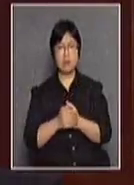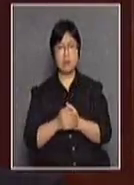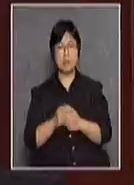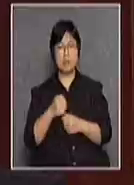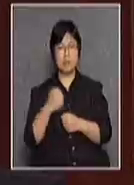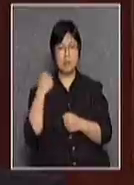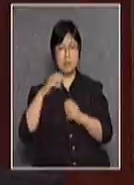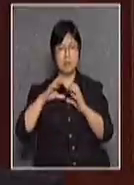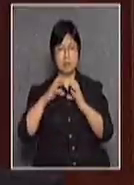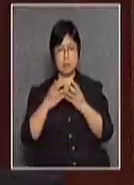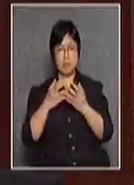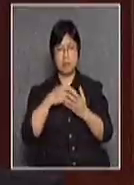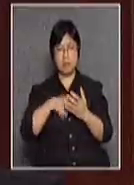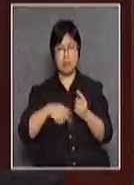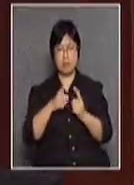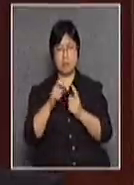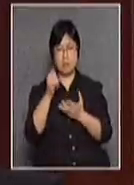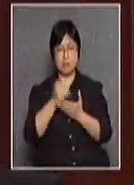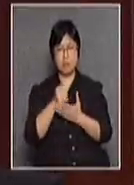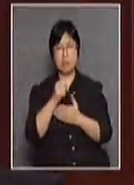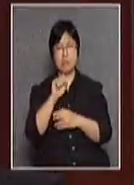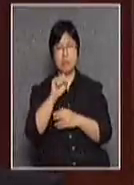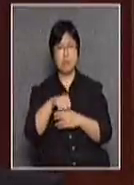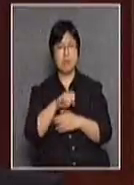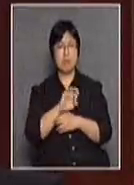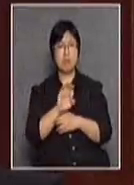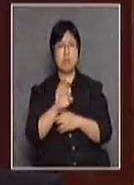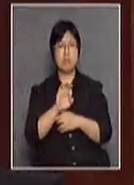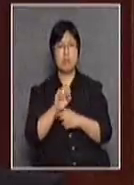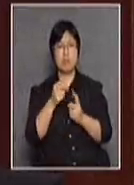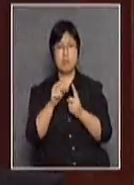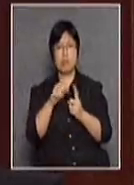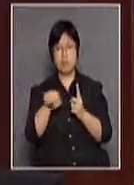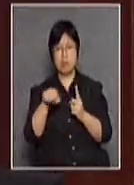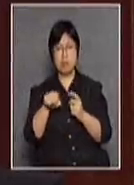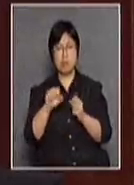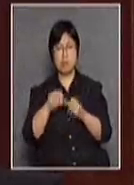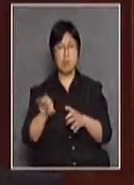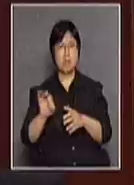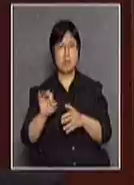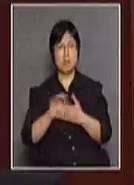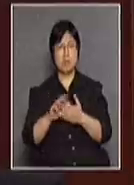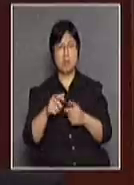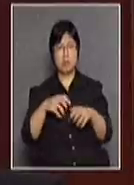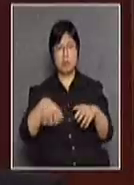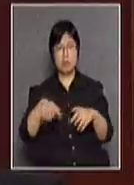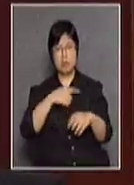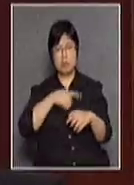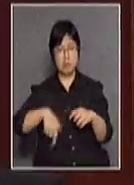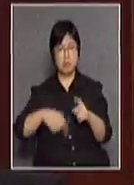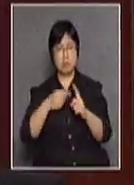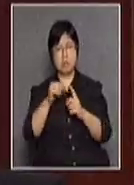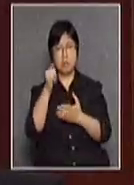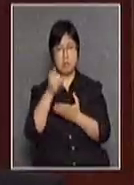功能團體選舉產生的議員19位出席，沒有人贊成，17位反對，沒有人棄權。分區直接選舉產生的議員17位